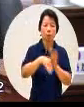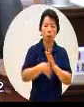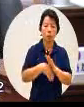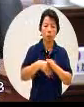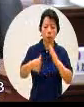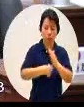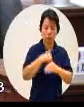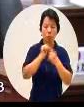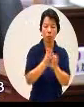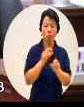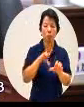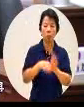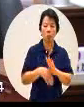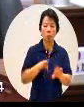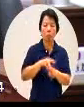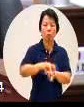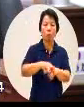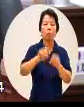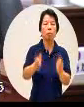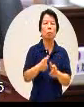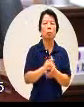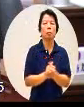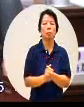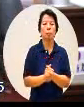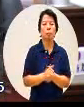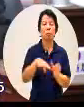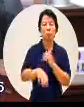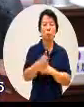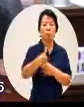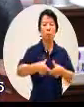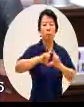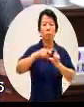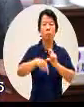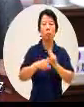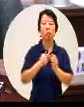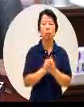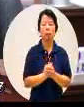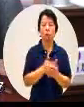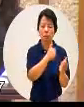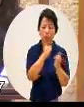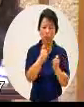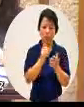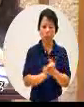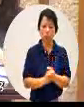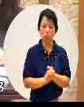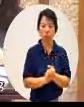在稅出請局長回答來局長請答好謝謝